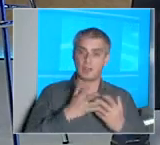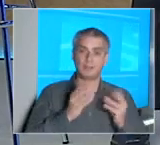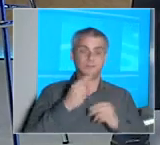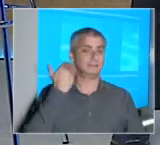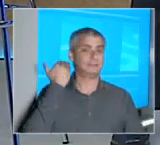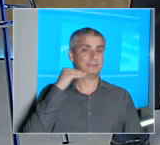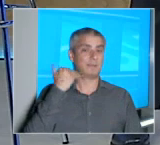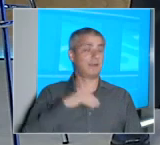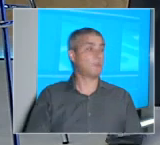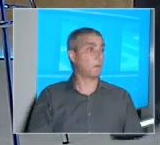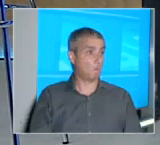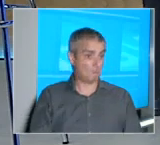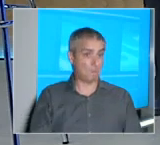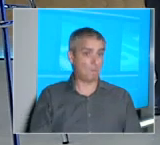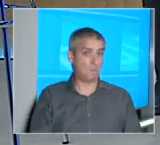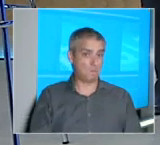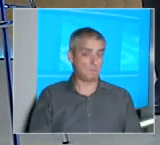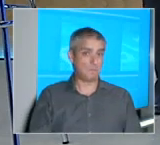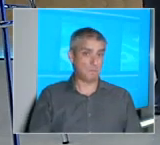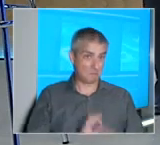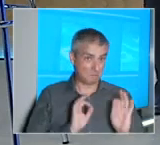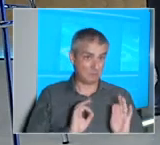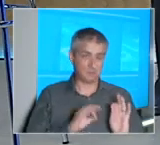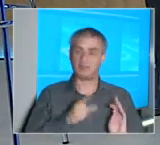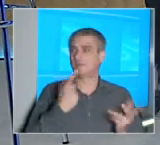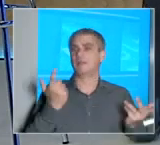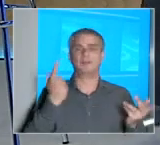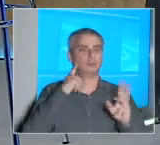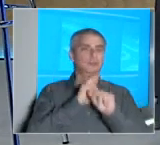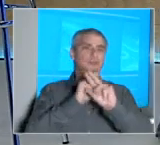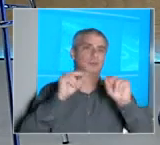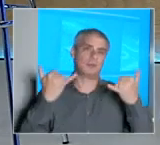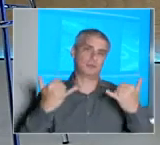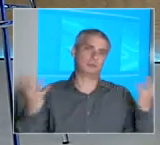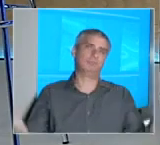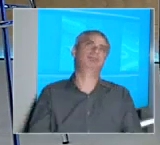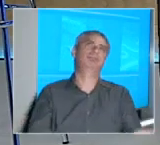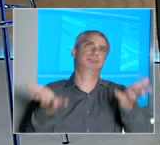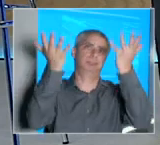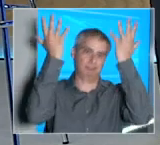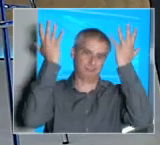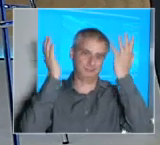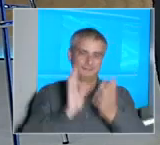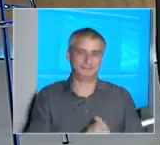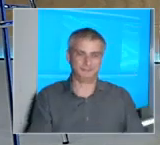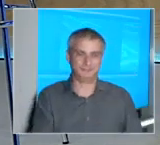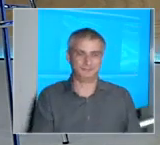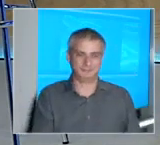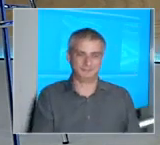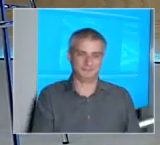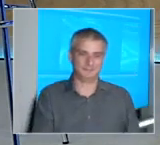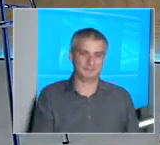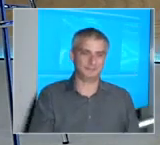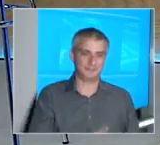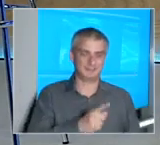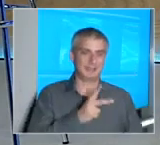מאשר ציפי לבני. הוא, אבל טוב, אתה יודע מה זה בריכת השמועות עכשיו היא אכן חמה. העורך